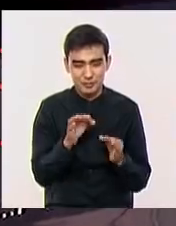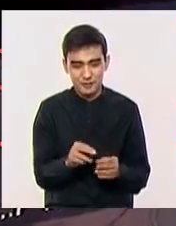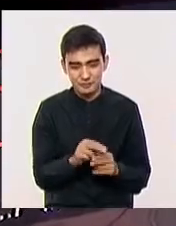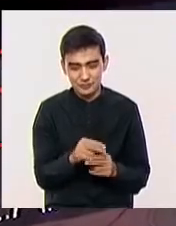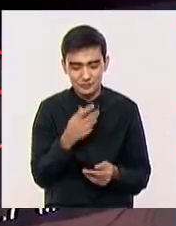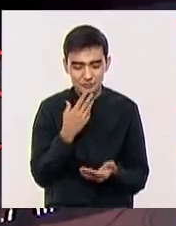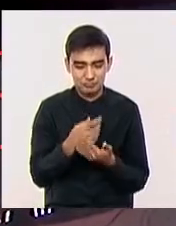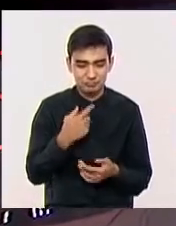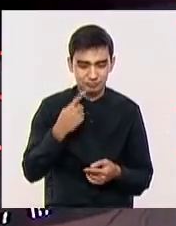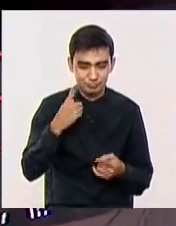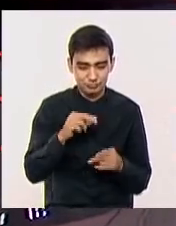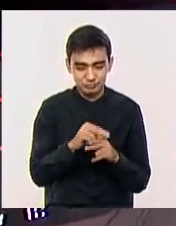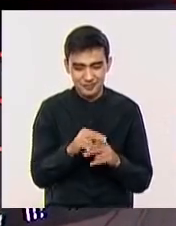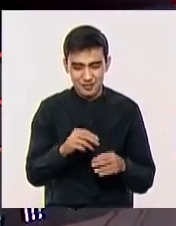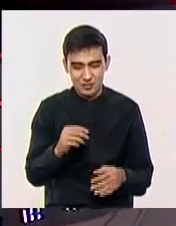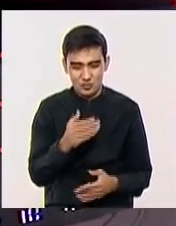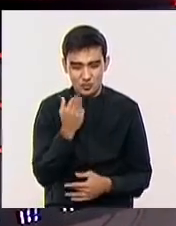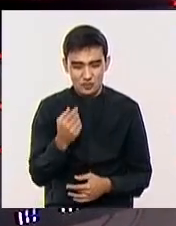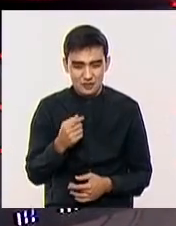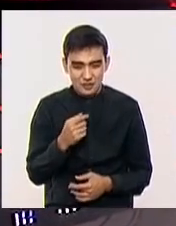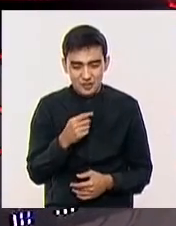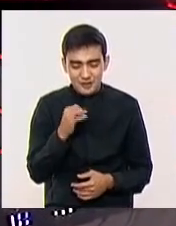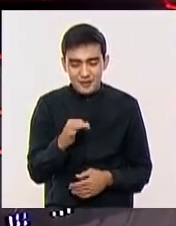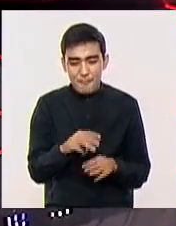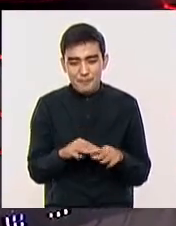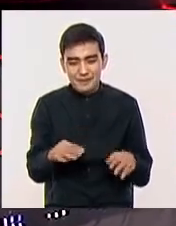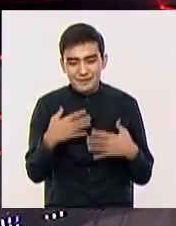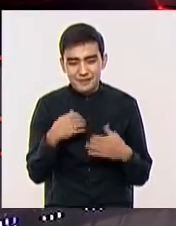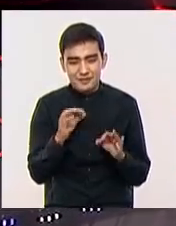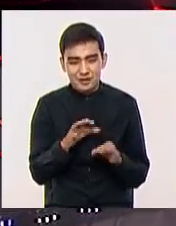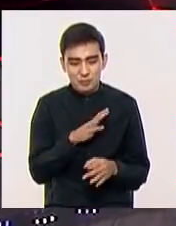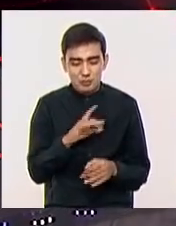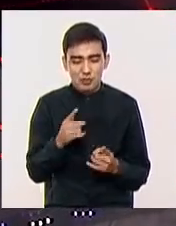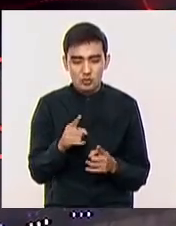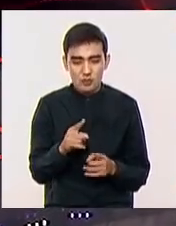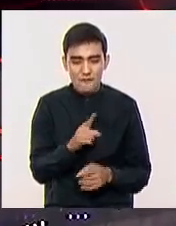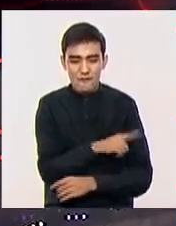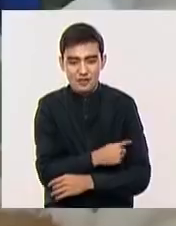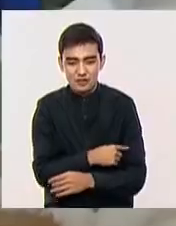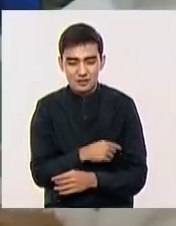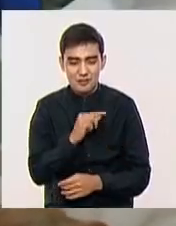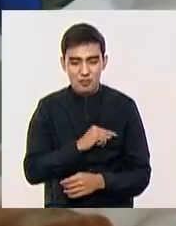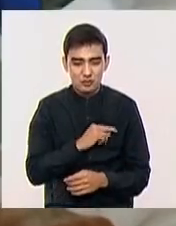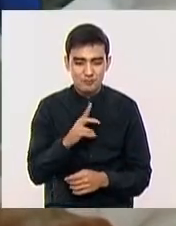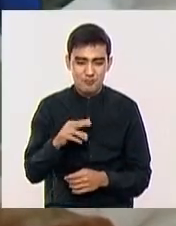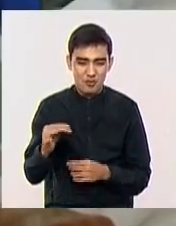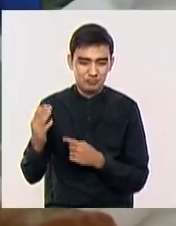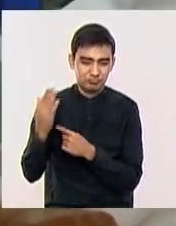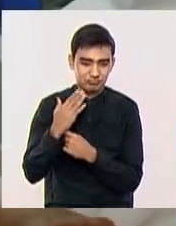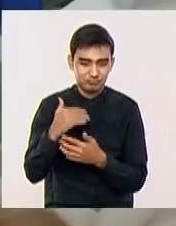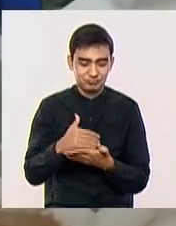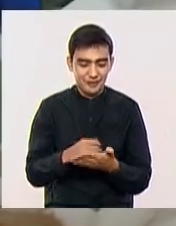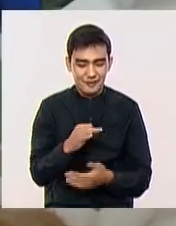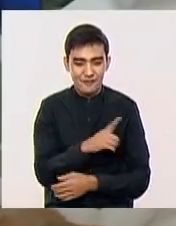индивидуальные особенности. В Минздраве рассказали, почему врачи действуют по инструкциям. По словам